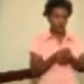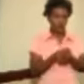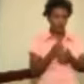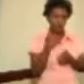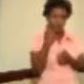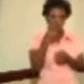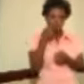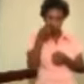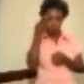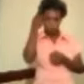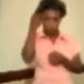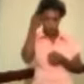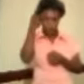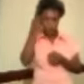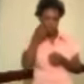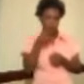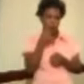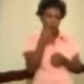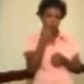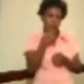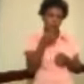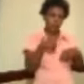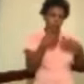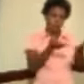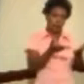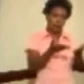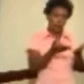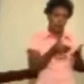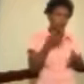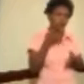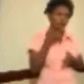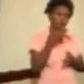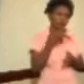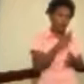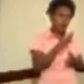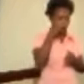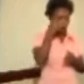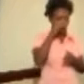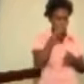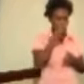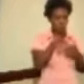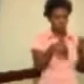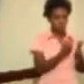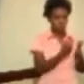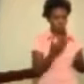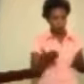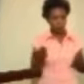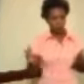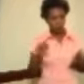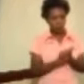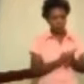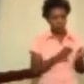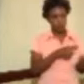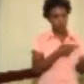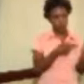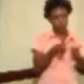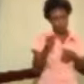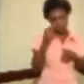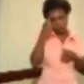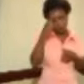nous mettons en œuvre pour nous capables de favoriser que les technologies soient disponibles, effectivement, et puis,